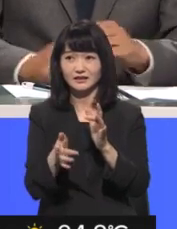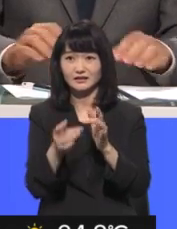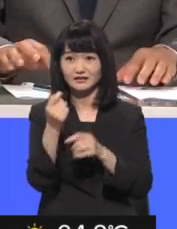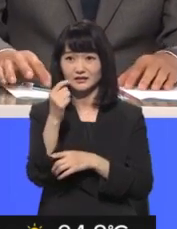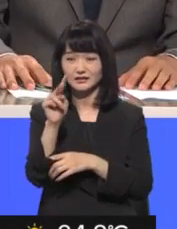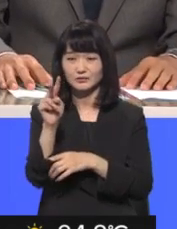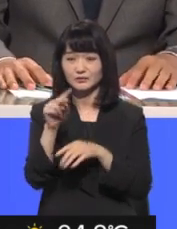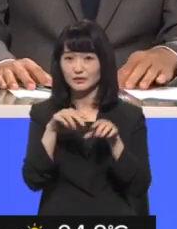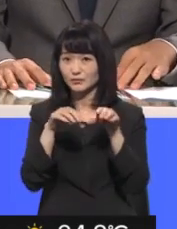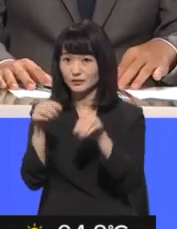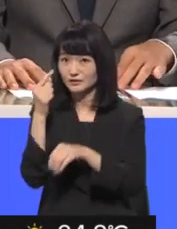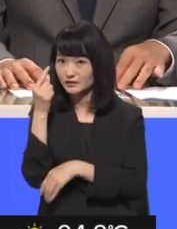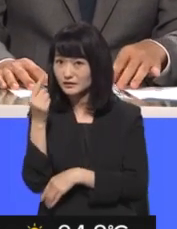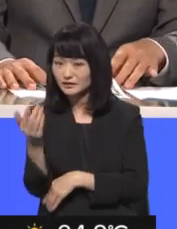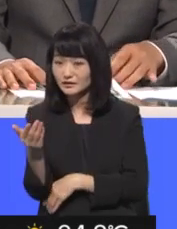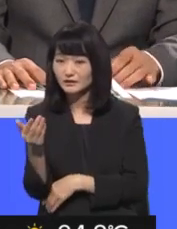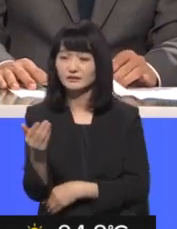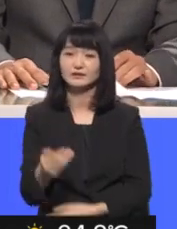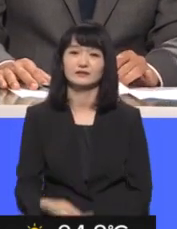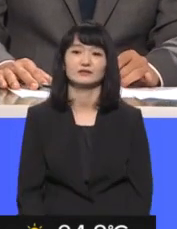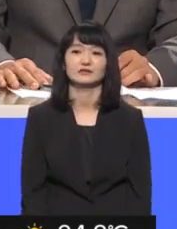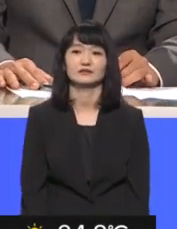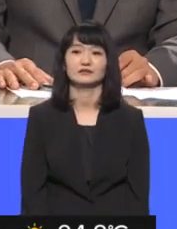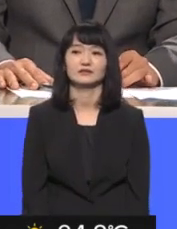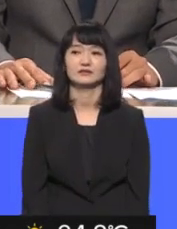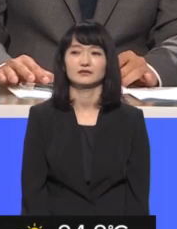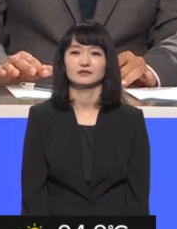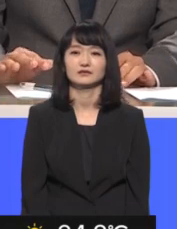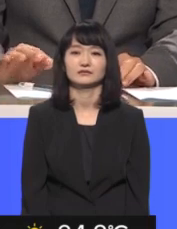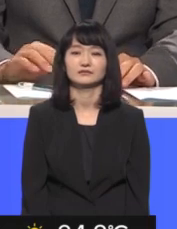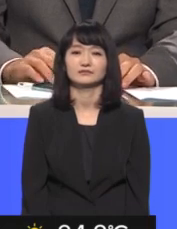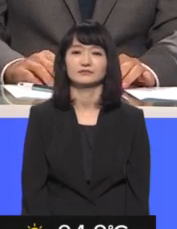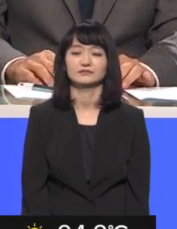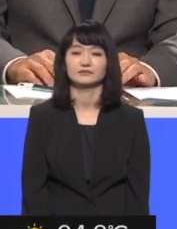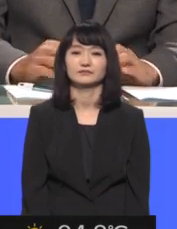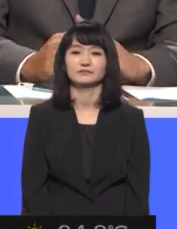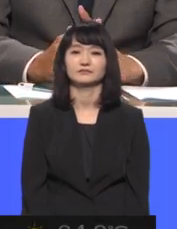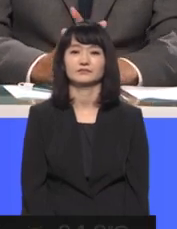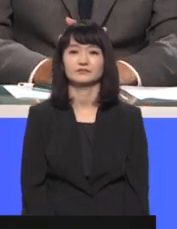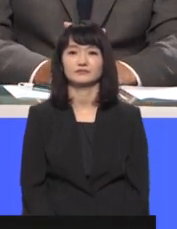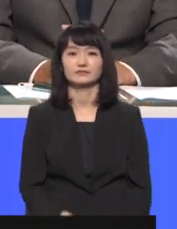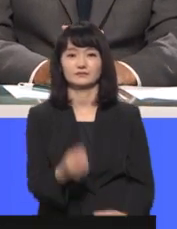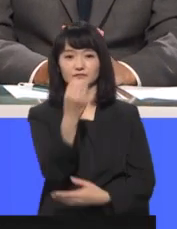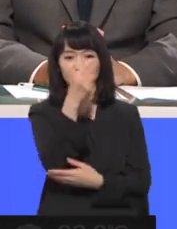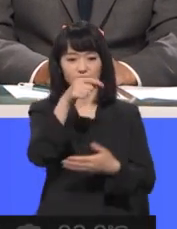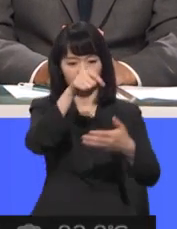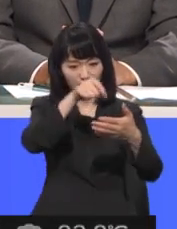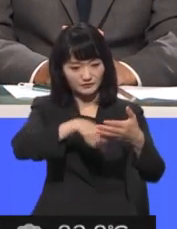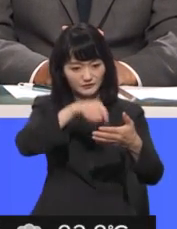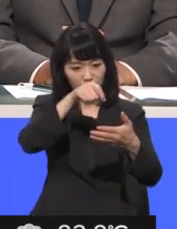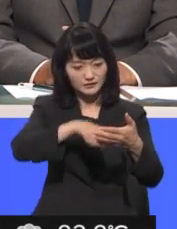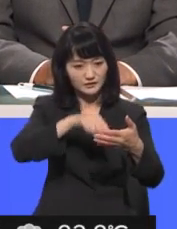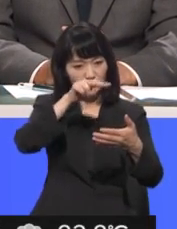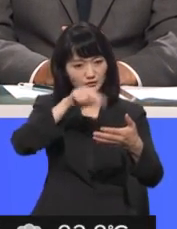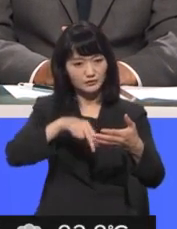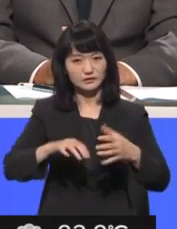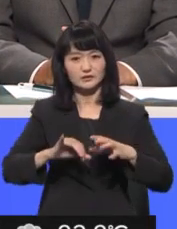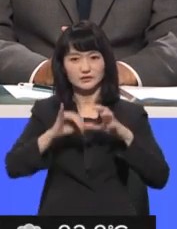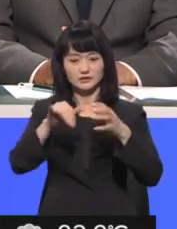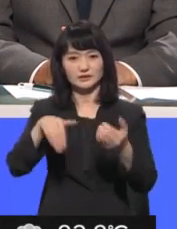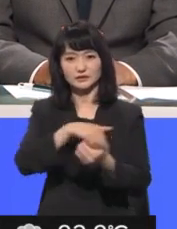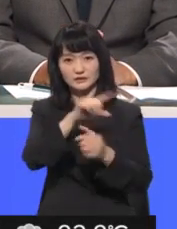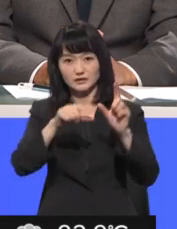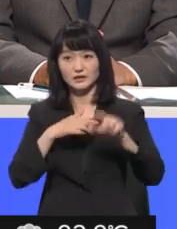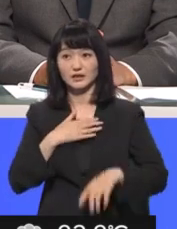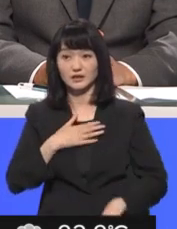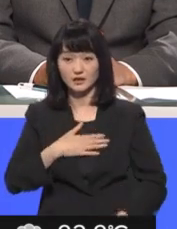예. 관저가 있으니까요. 그다음에 이효신 님은 기사로만 세상 돌아가는 걸 알 수 있다면 한나라의 대통령